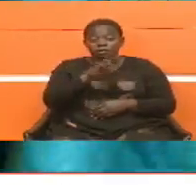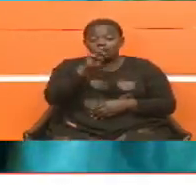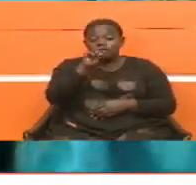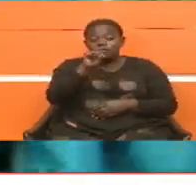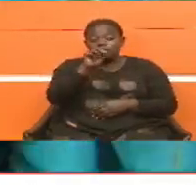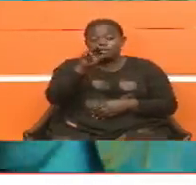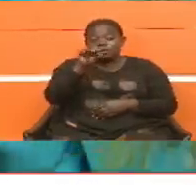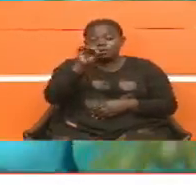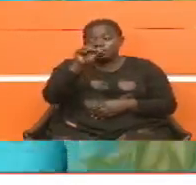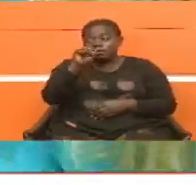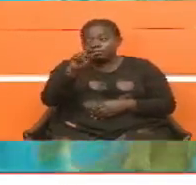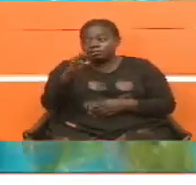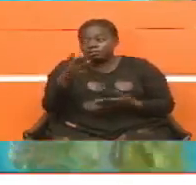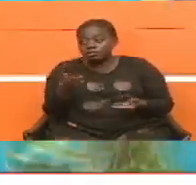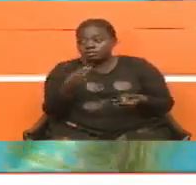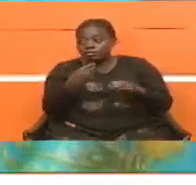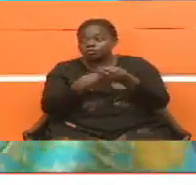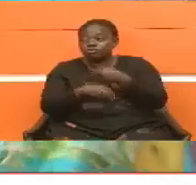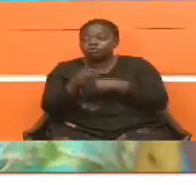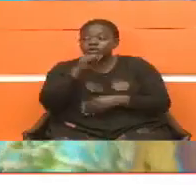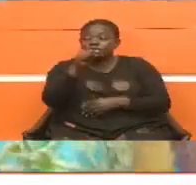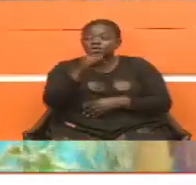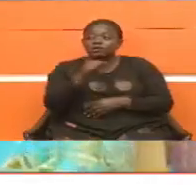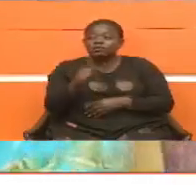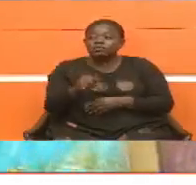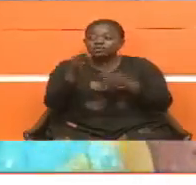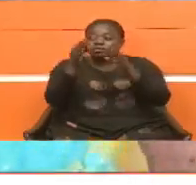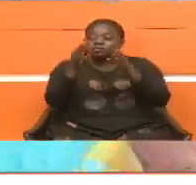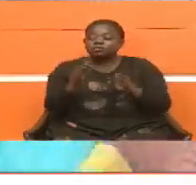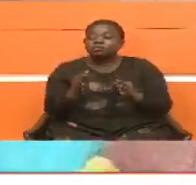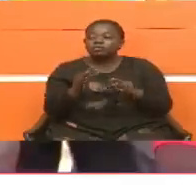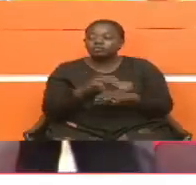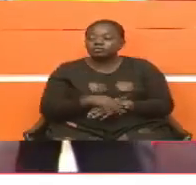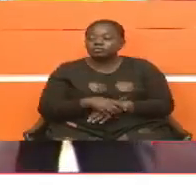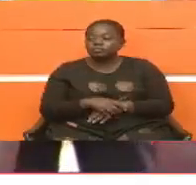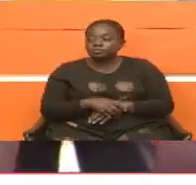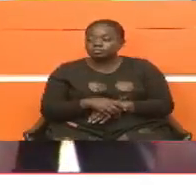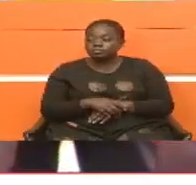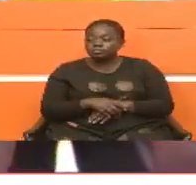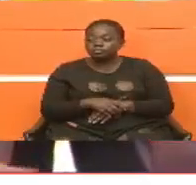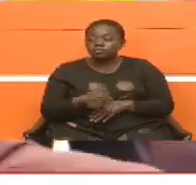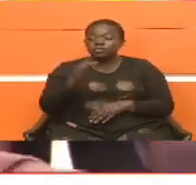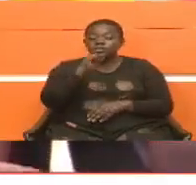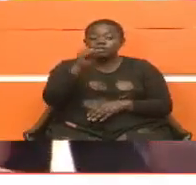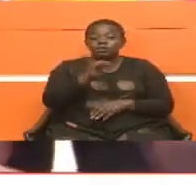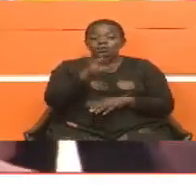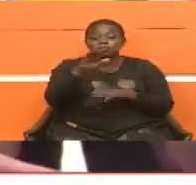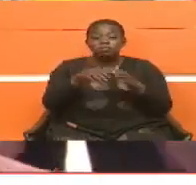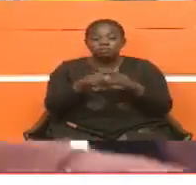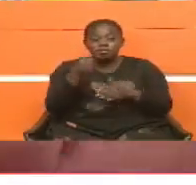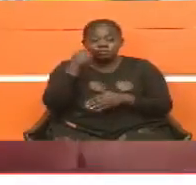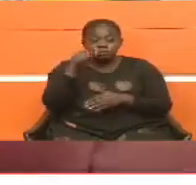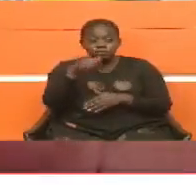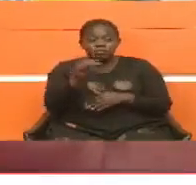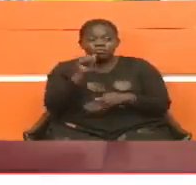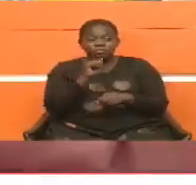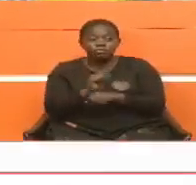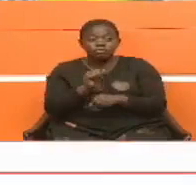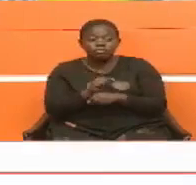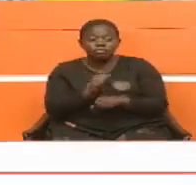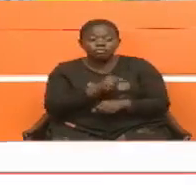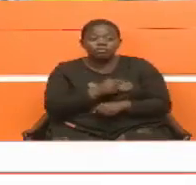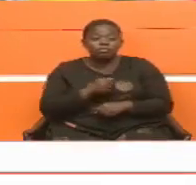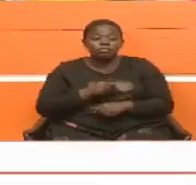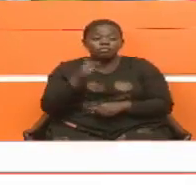Namubiru nti yazaatunza jjajjaabwe ebintu okubimalawo. Jjajja bino byonna byemulaba si yabikola. Maama oli